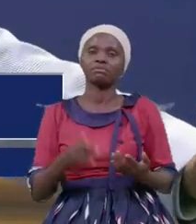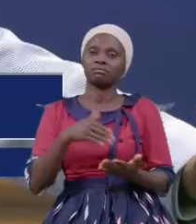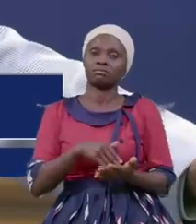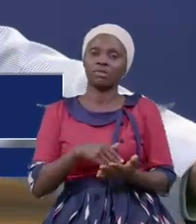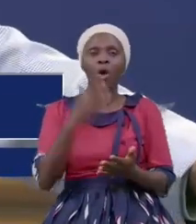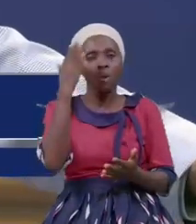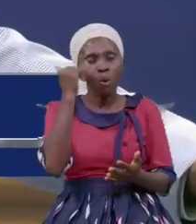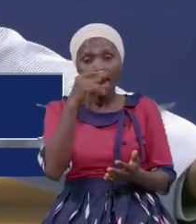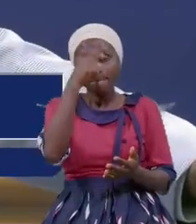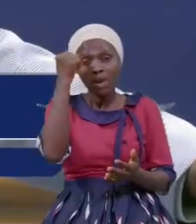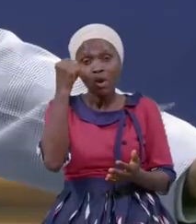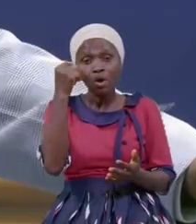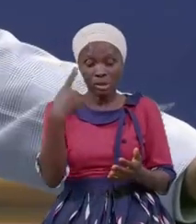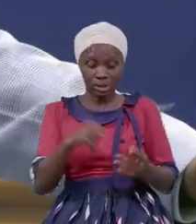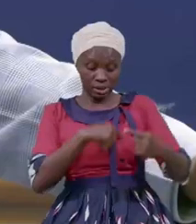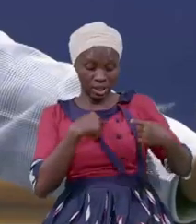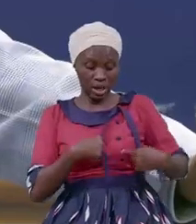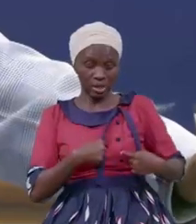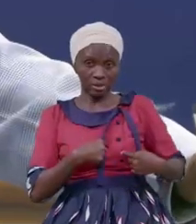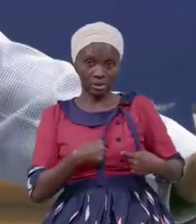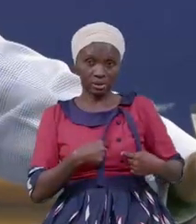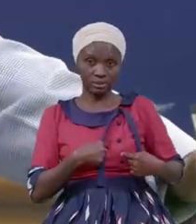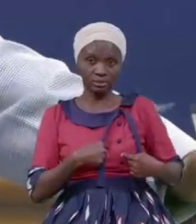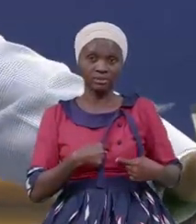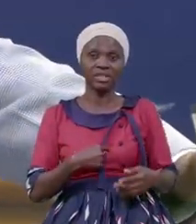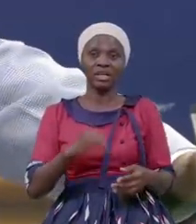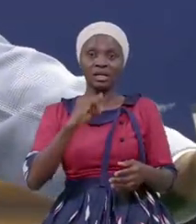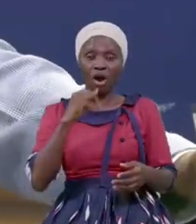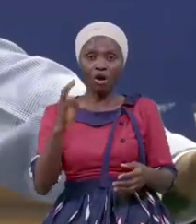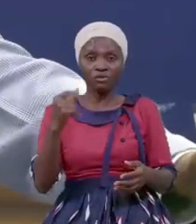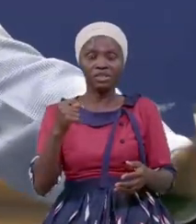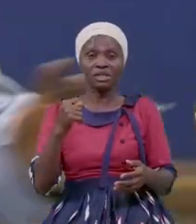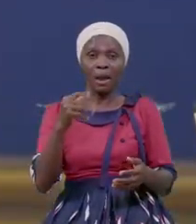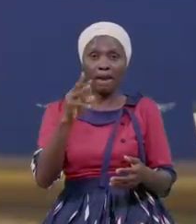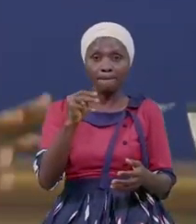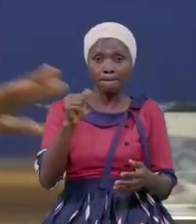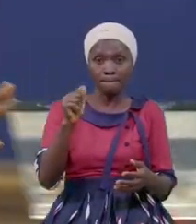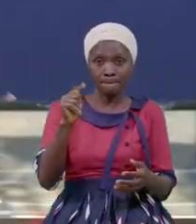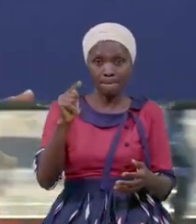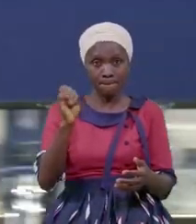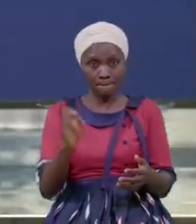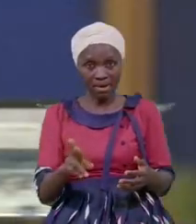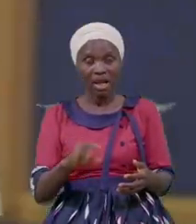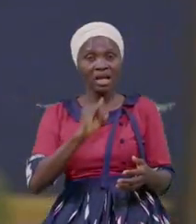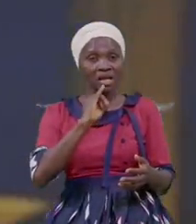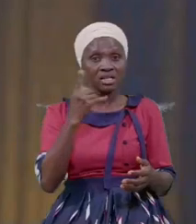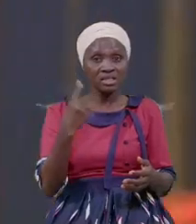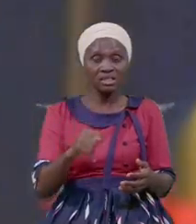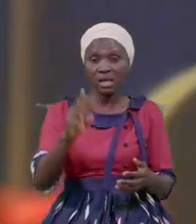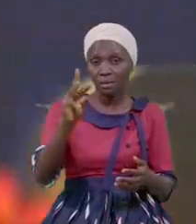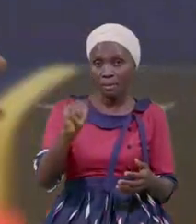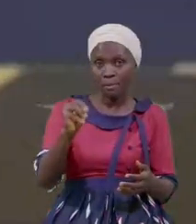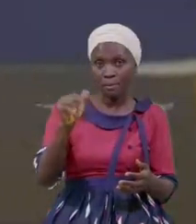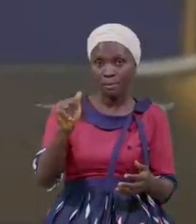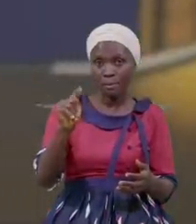cœur parce que le cœur de l'affaire c'est le problème du cœur le cœur de